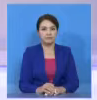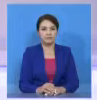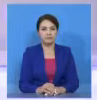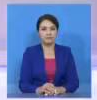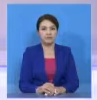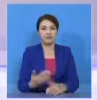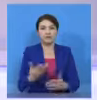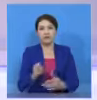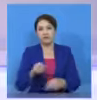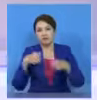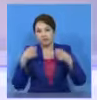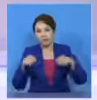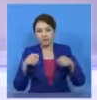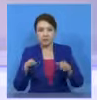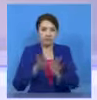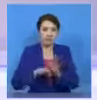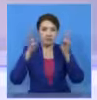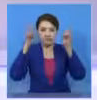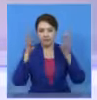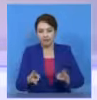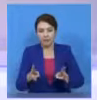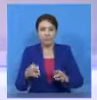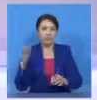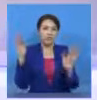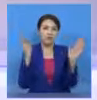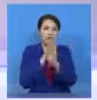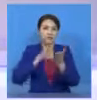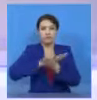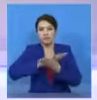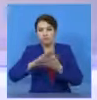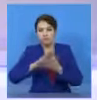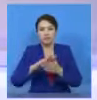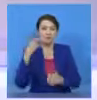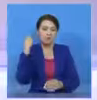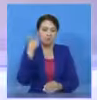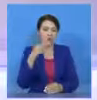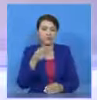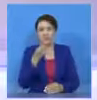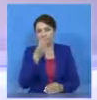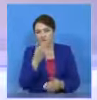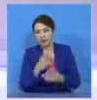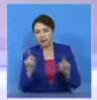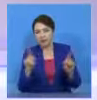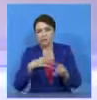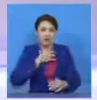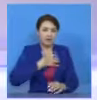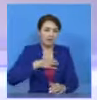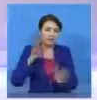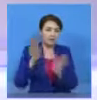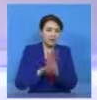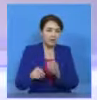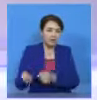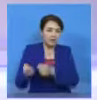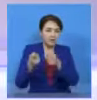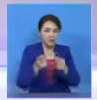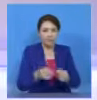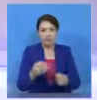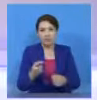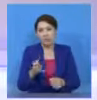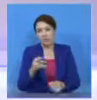обеспечение продовольственной безопасности экологически чистая и качественная продукция и что важно без посредников и по